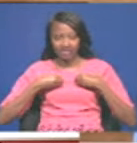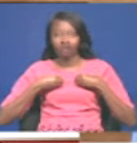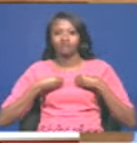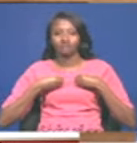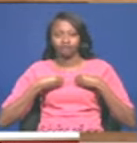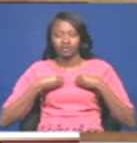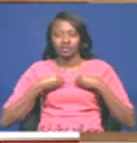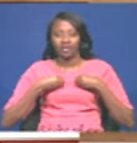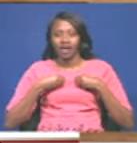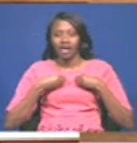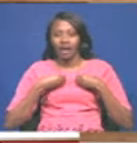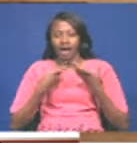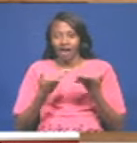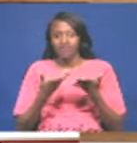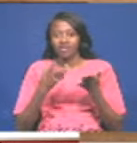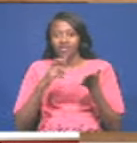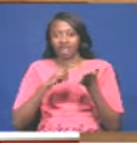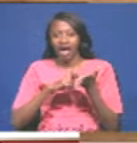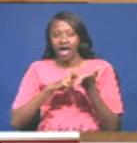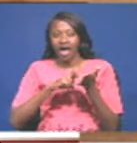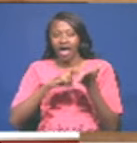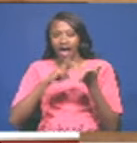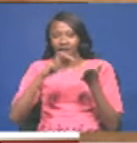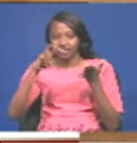the resignation